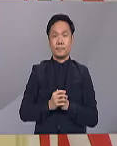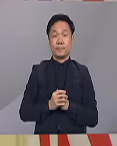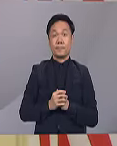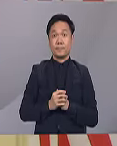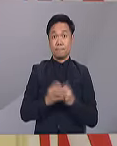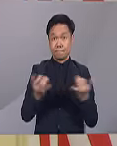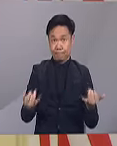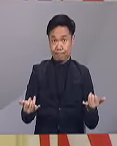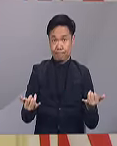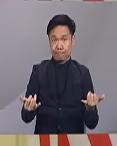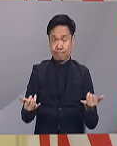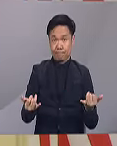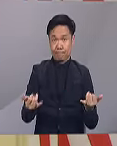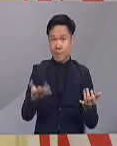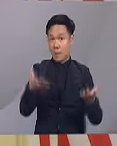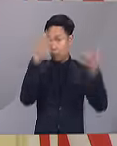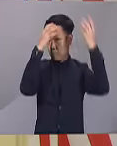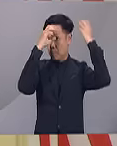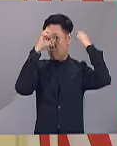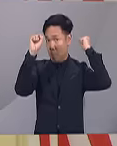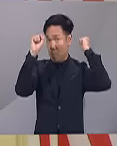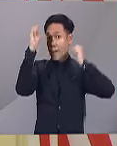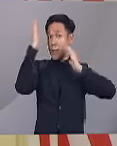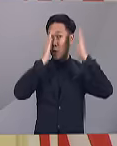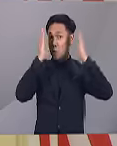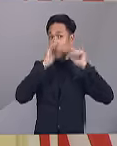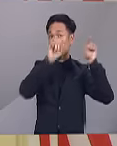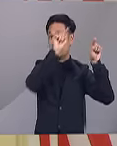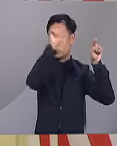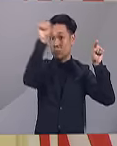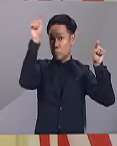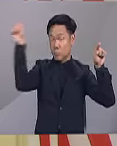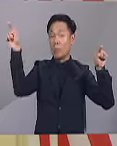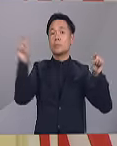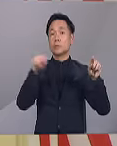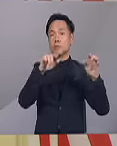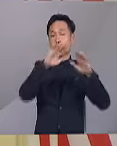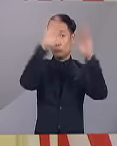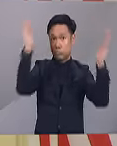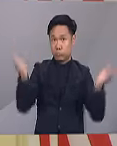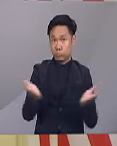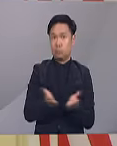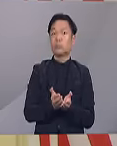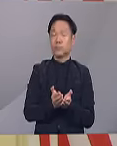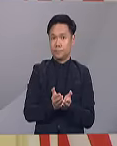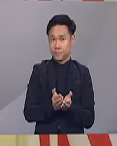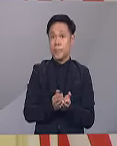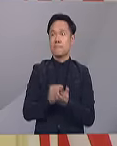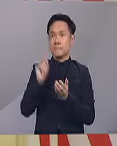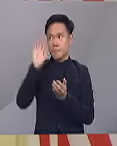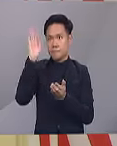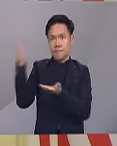pejabat kedutaan kita di luar negara sedang mendapatkan informasi